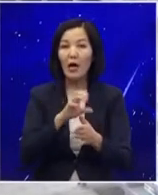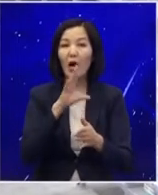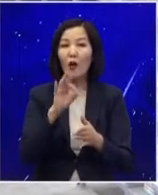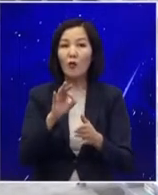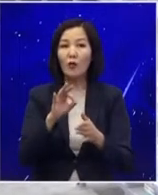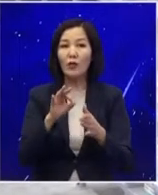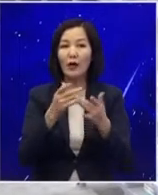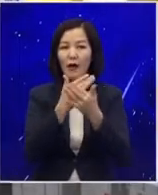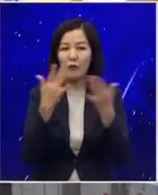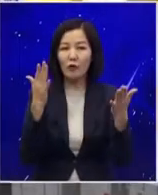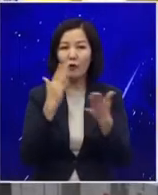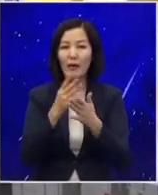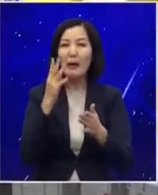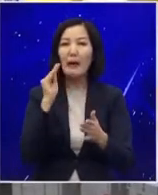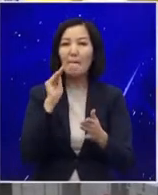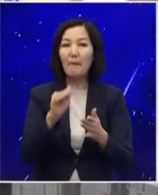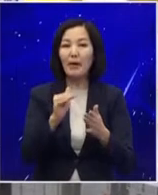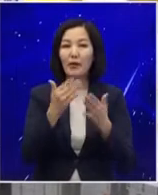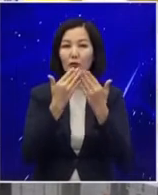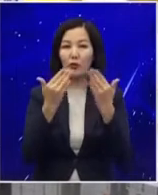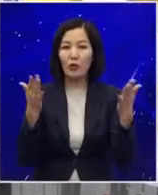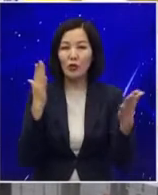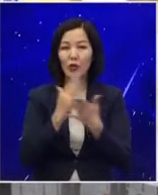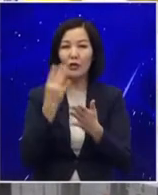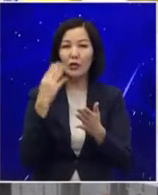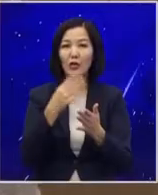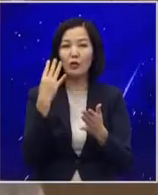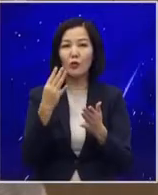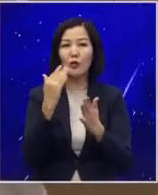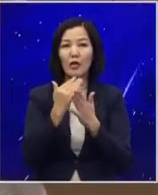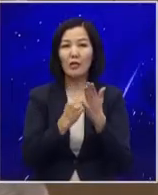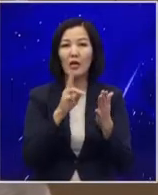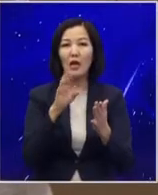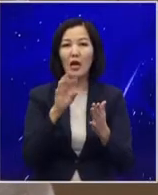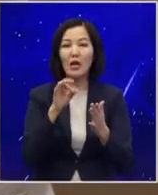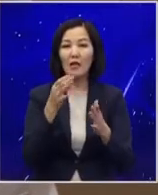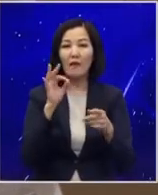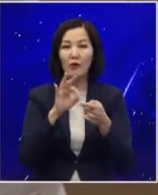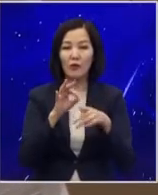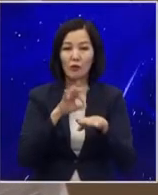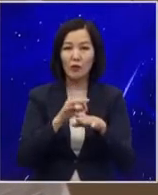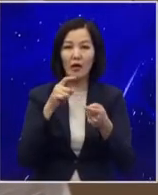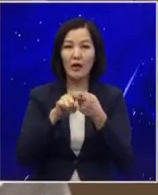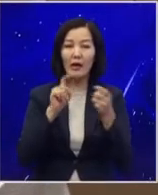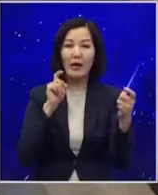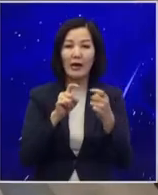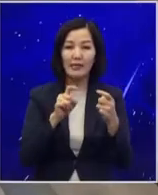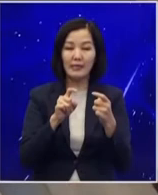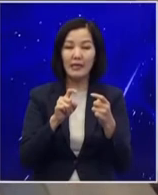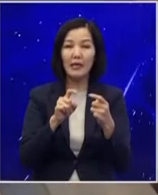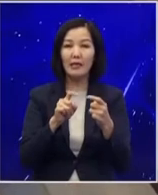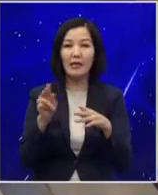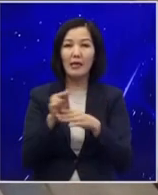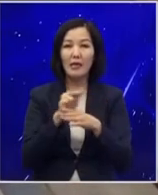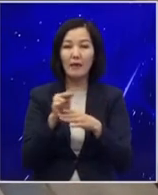дәрілік препараттар. Мыңға жуық түрі тізіліп тұр. Оның 44 түрлісі коронавирусты инфекциямен күресуге қауқары бар деген